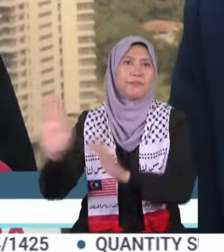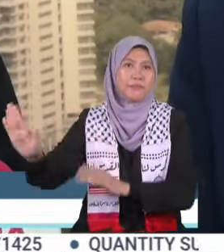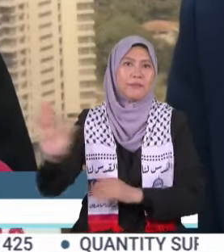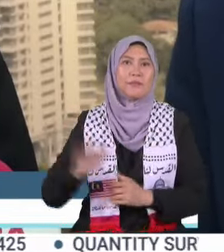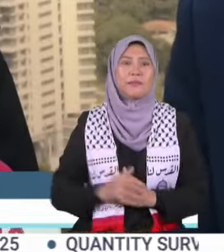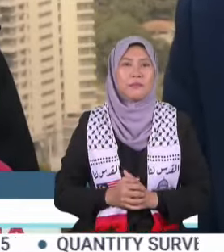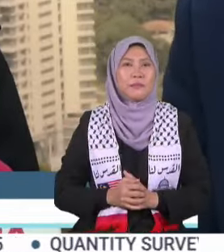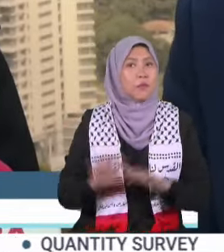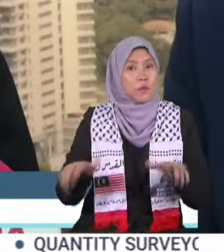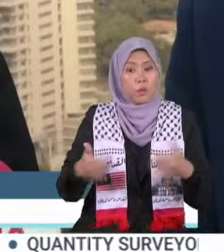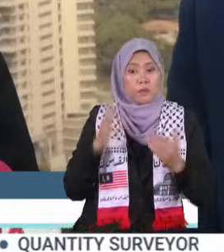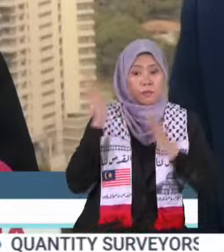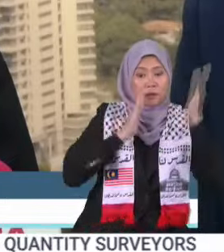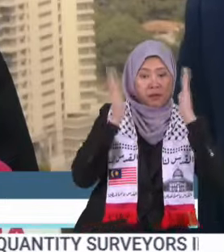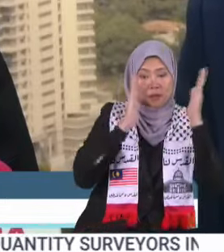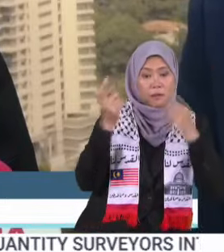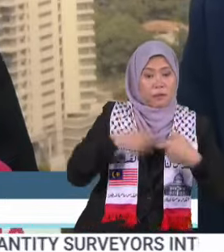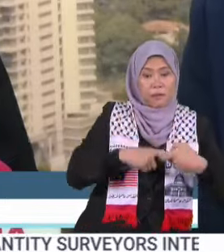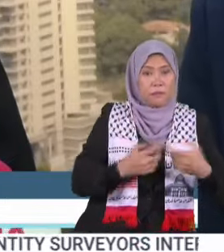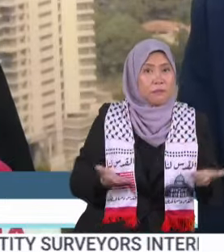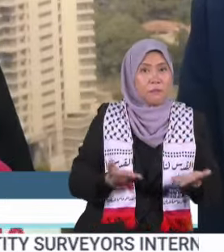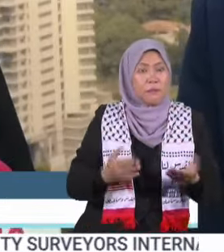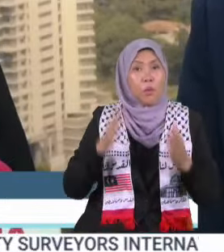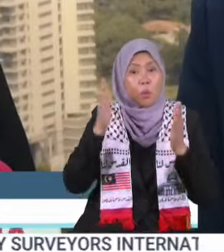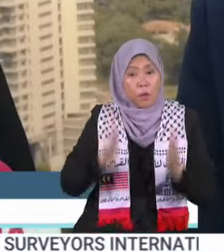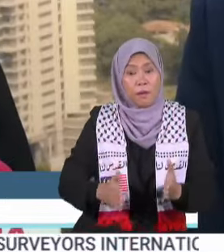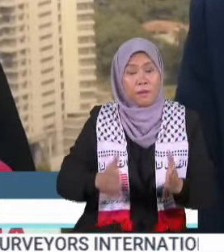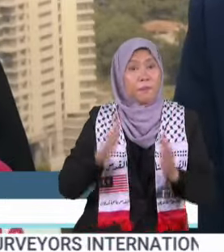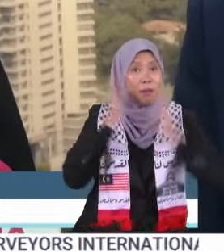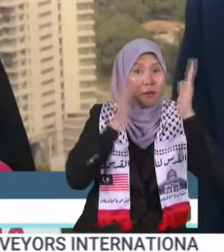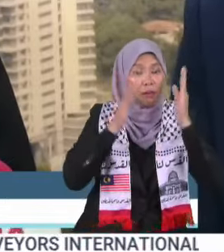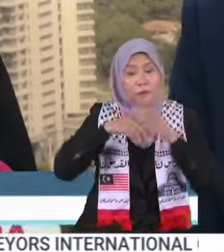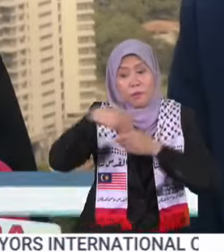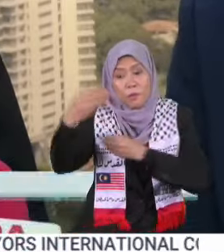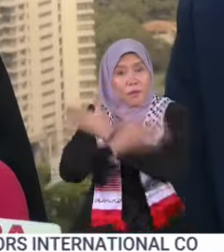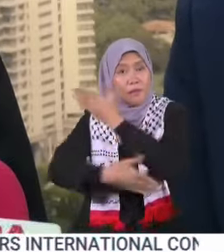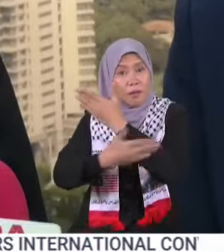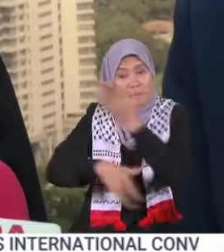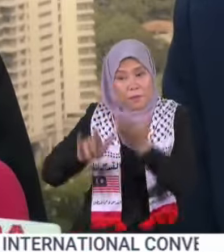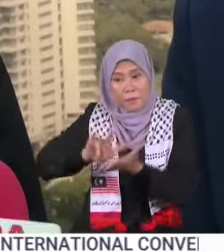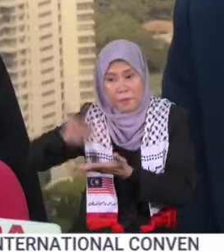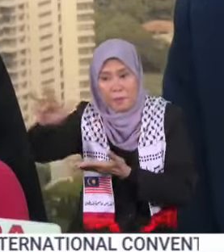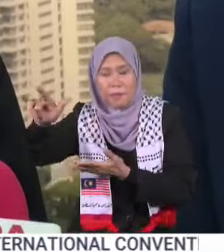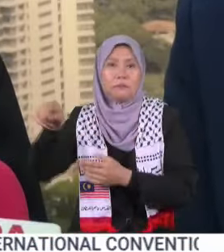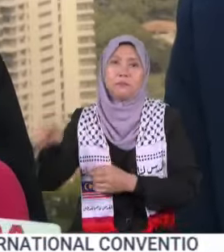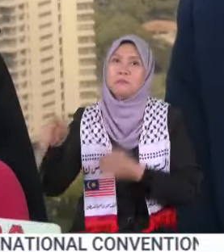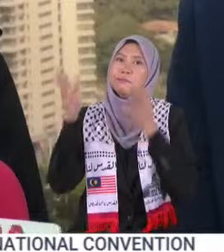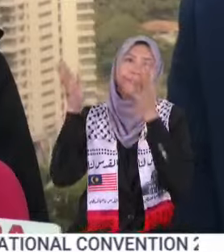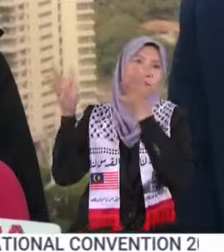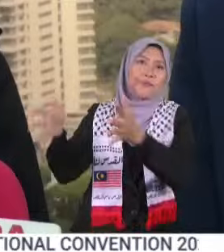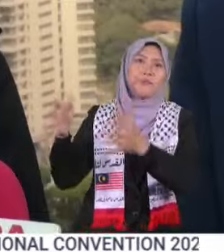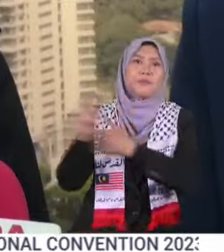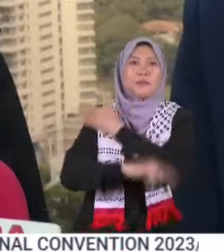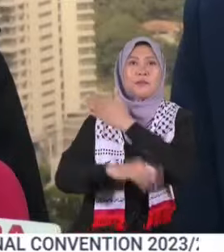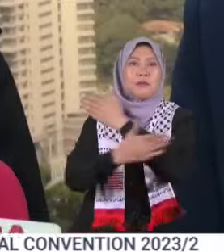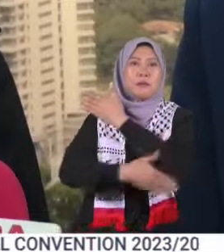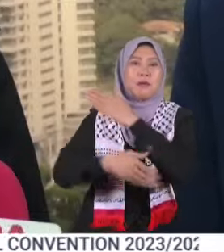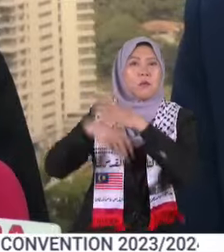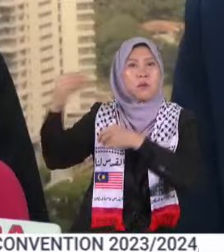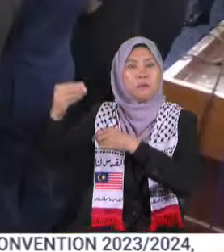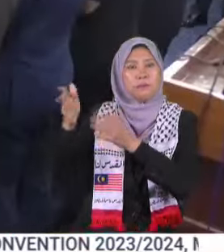mana-mana warganegara Malaysia yang berada di luar negara yang melanggar undang-undang negara tersebut kita serahkan kepada negara tersebut untuk